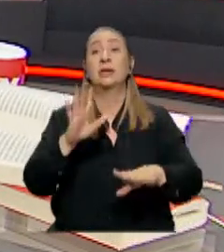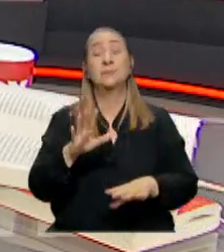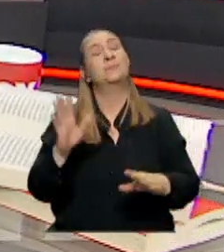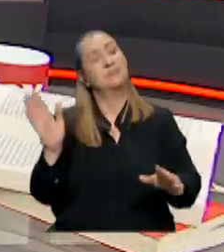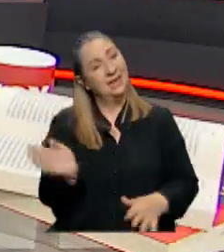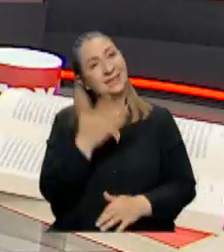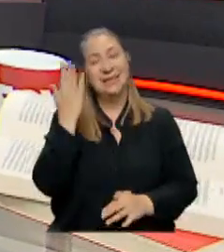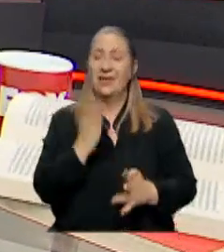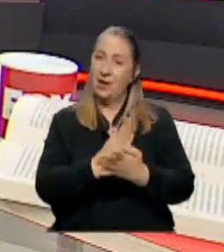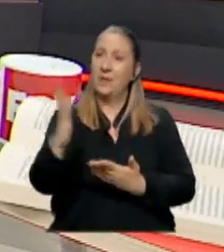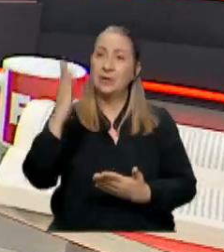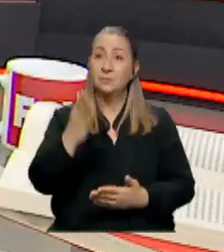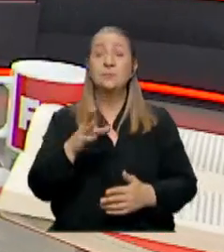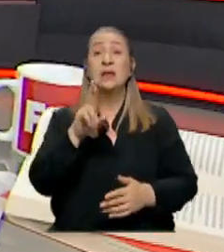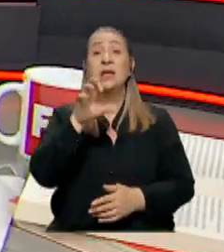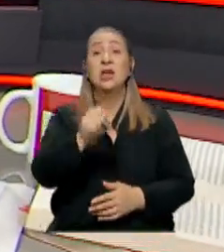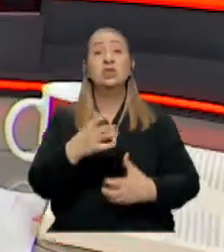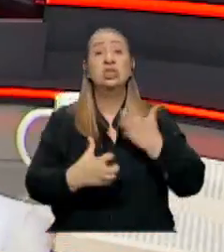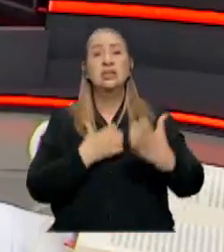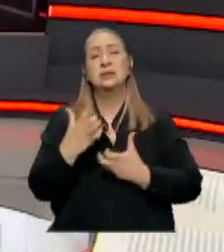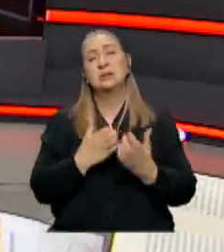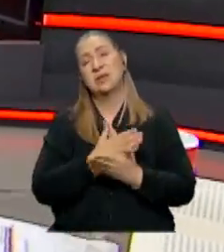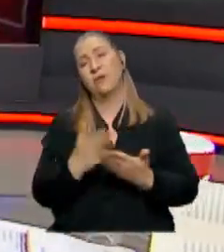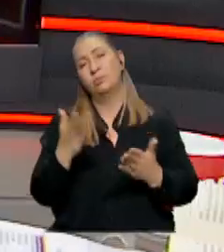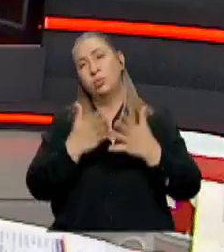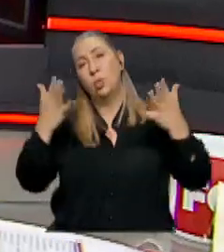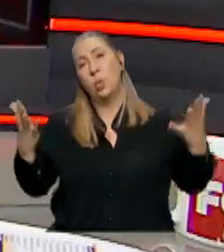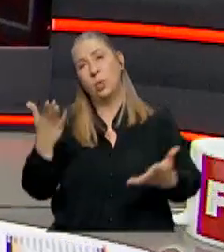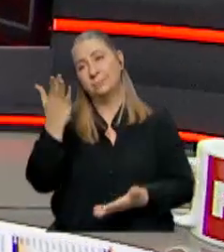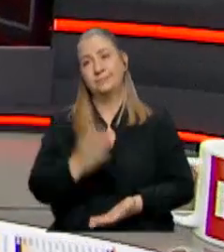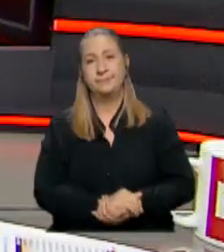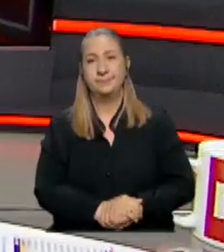Efendim neyse, devam edelim. Randevu çilesi büyüyor.